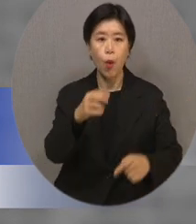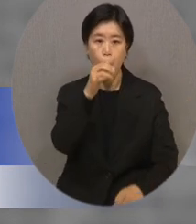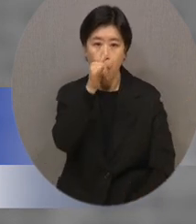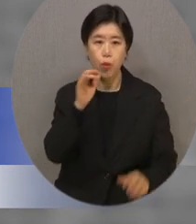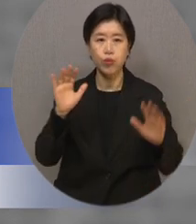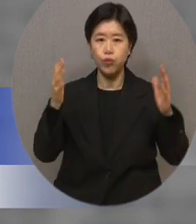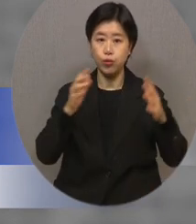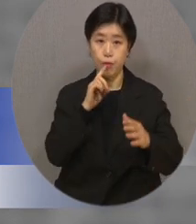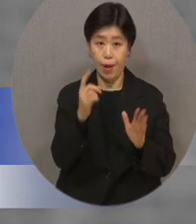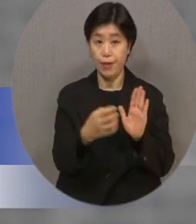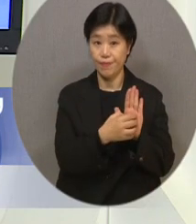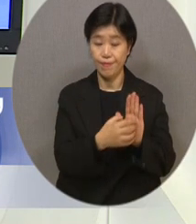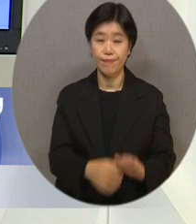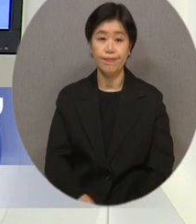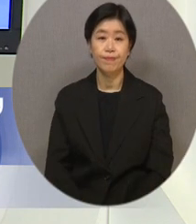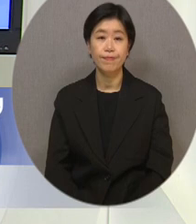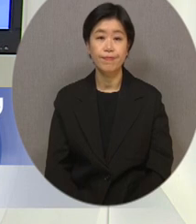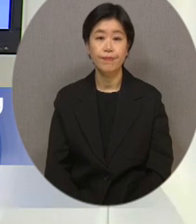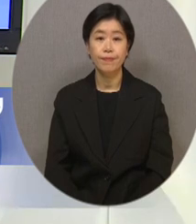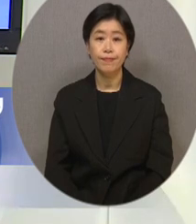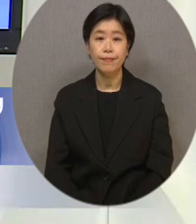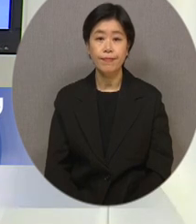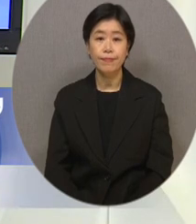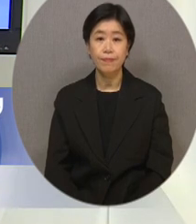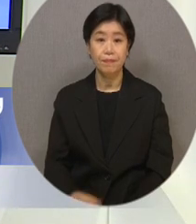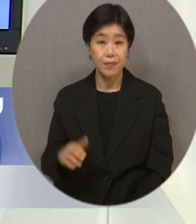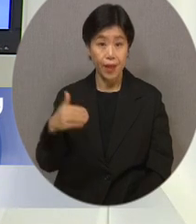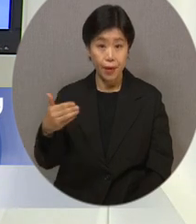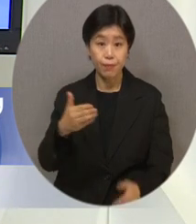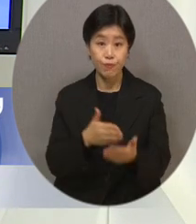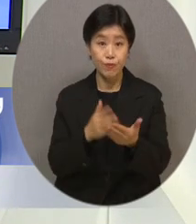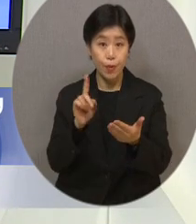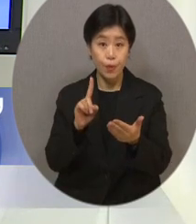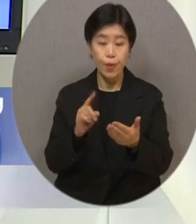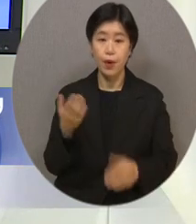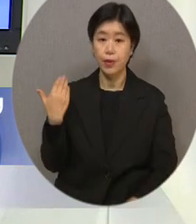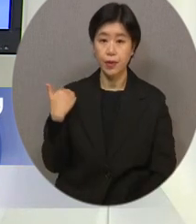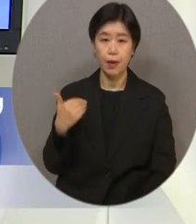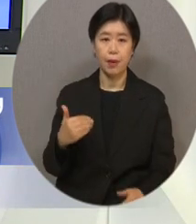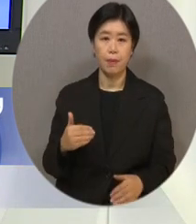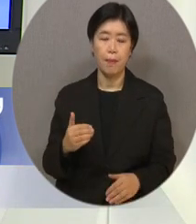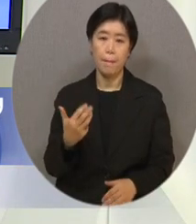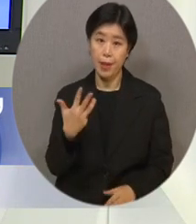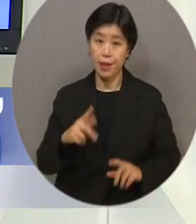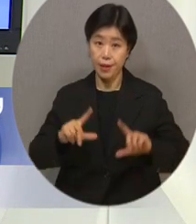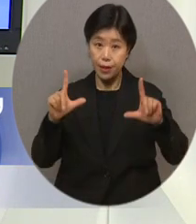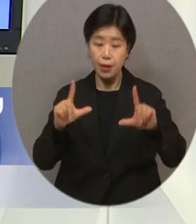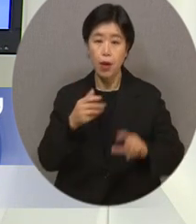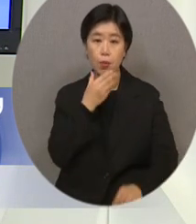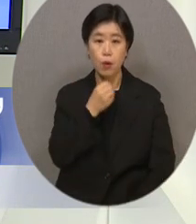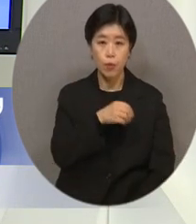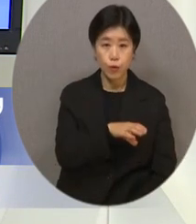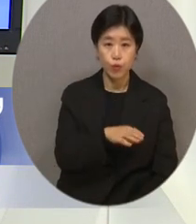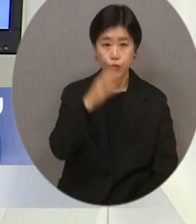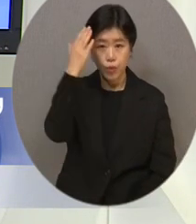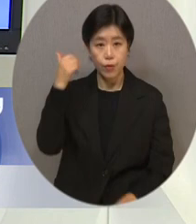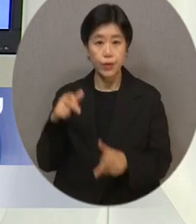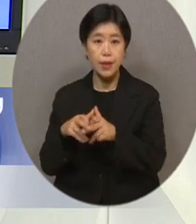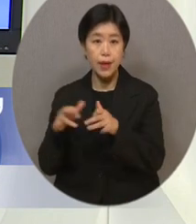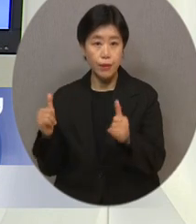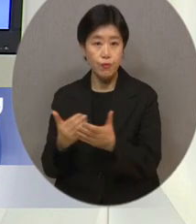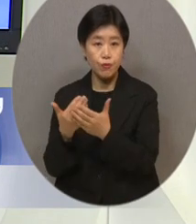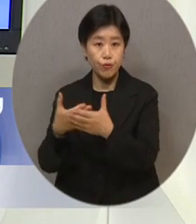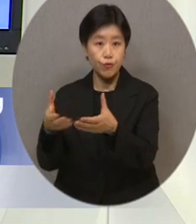다루고 있습니다 장애인신문 이면에서는 지난 8일 보건 복지부와 한국 장애인 개발원이 중증